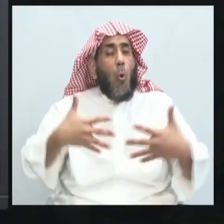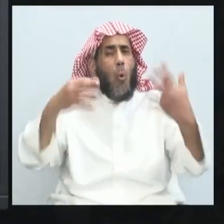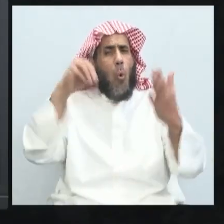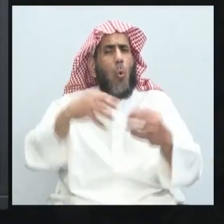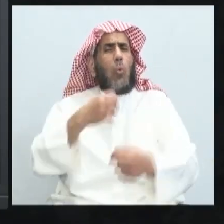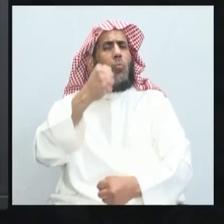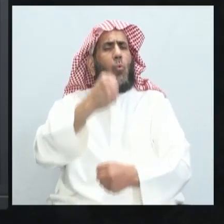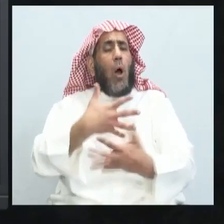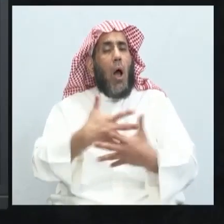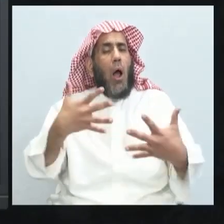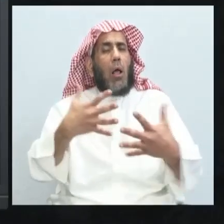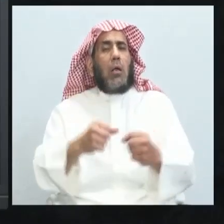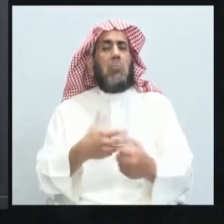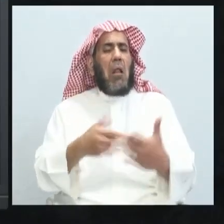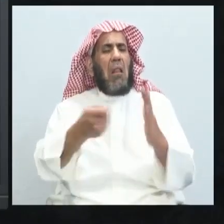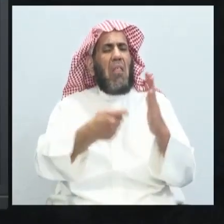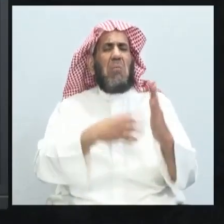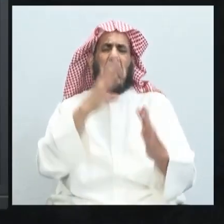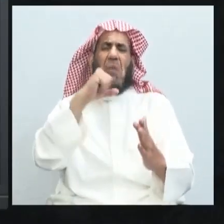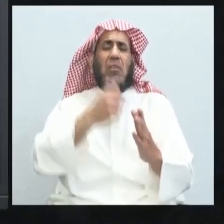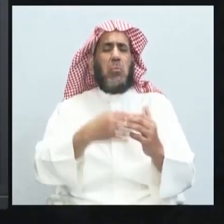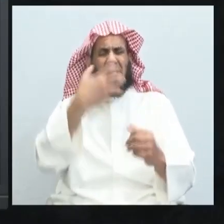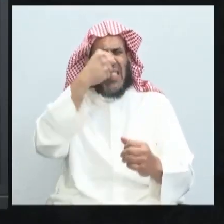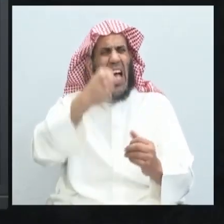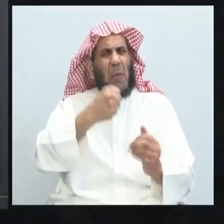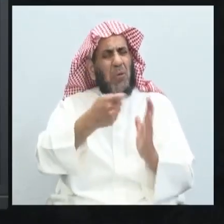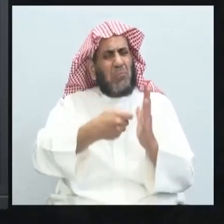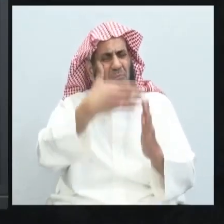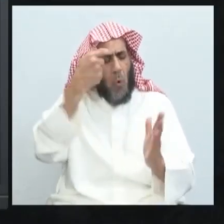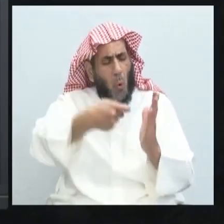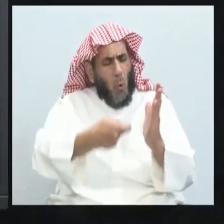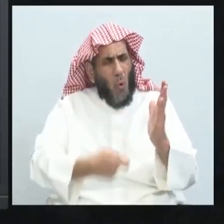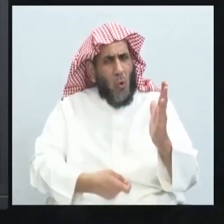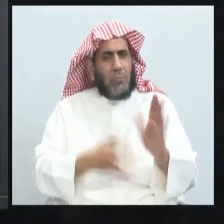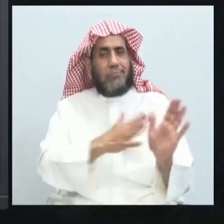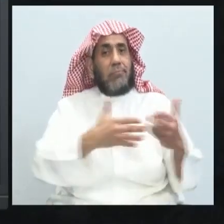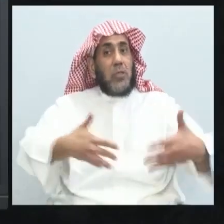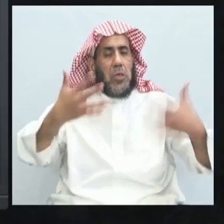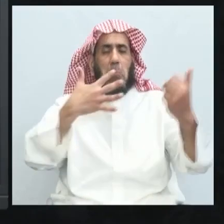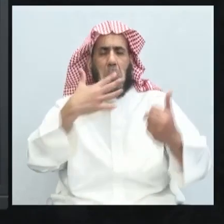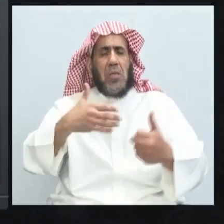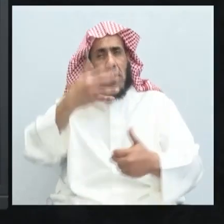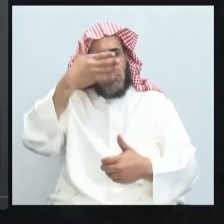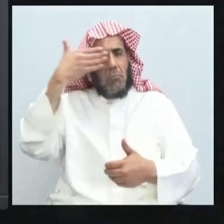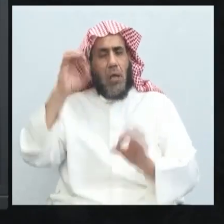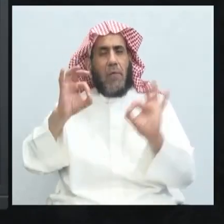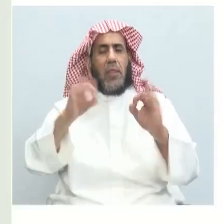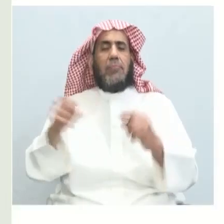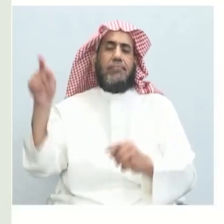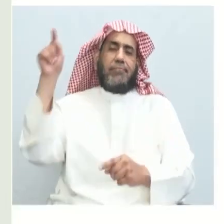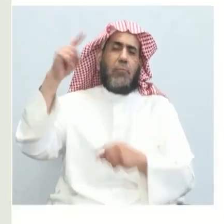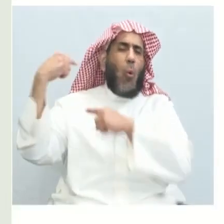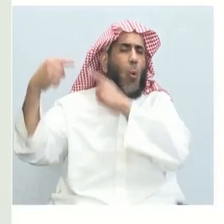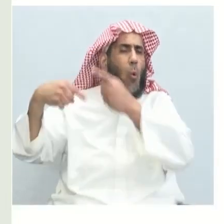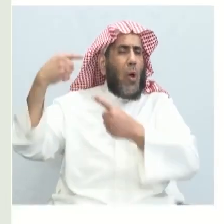يحفظ اكثر لكن الثر لم يكن يحفظ لصعوبه حفظه لكن القصص كانت تتداول وتحفظ فذكرت ايضا وصل الينا في بعض